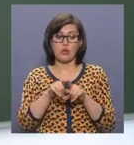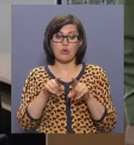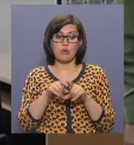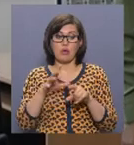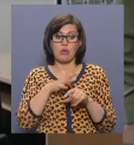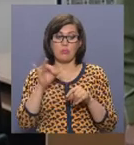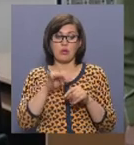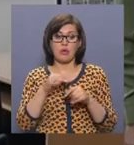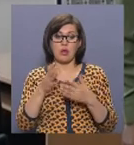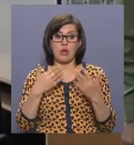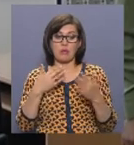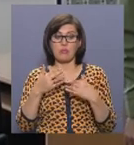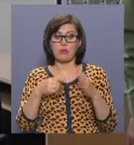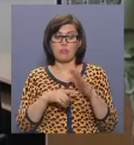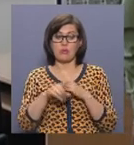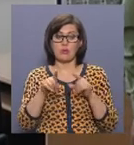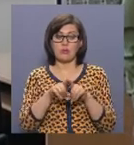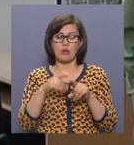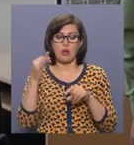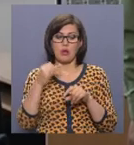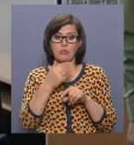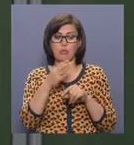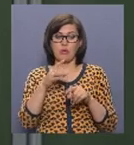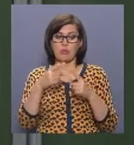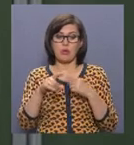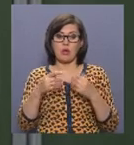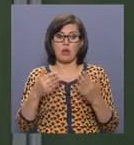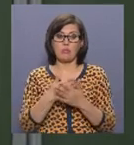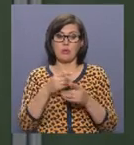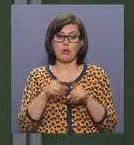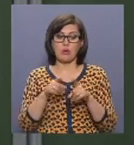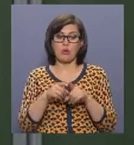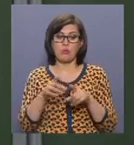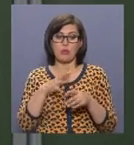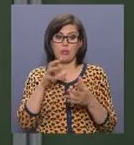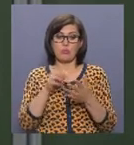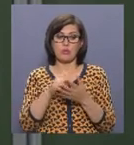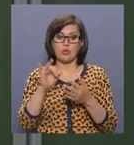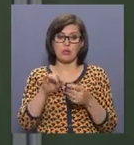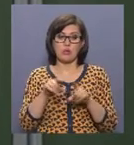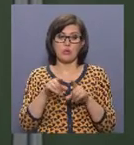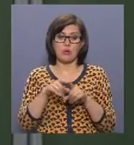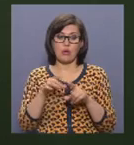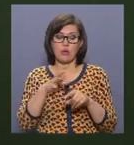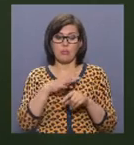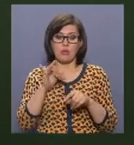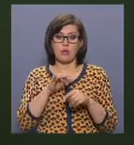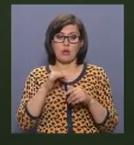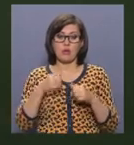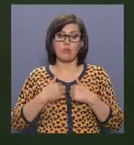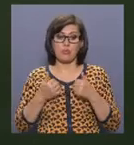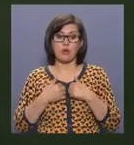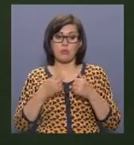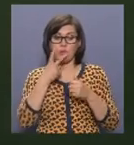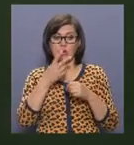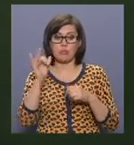қарапайым қарым-қатынастан қол үзе бастаған. Тарихтың болмаса өзге де ақпардың байыбына жетпей, үстіртін мағлұматпен тез сытылуға тырысады.